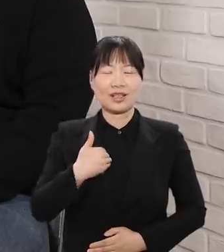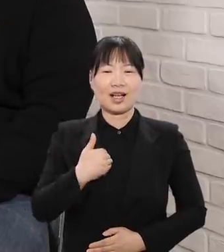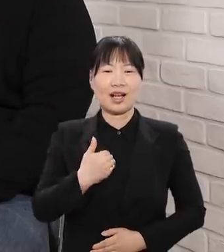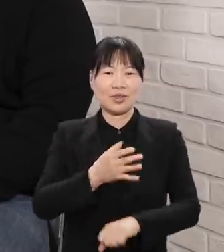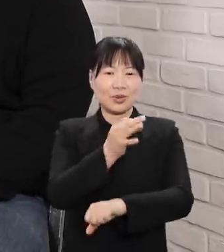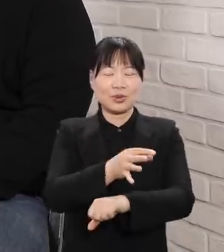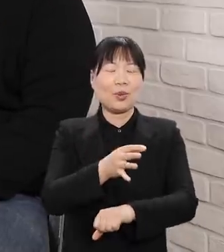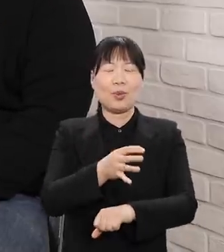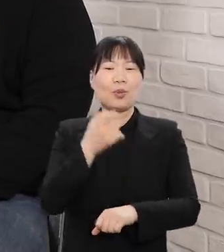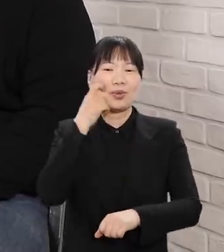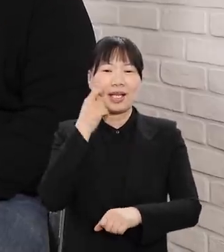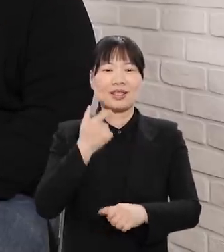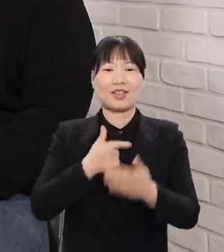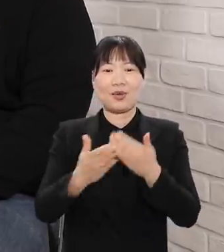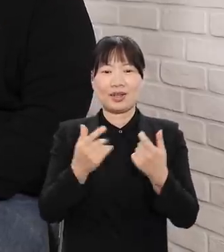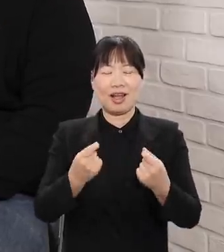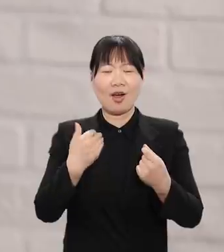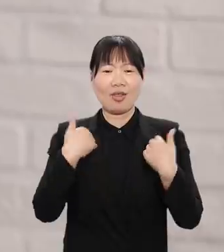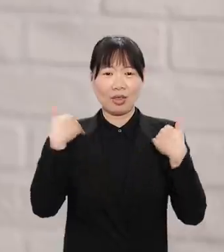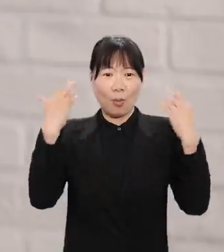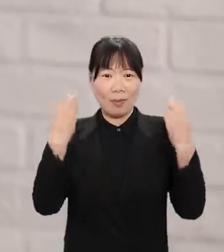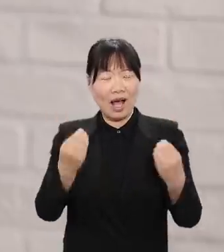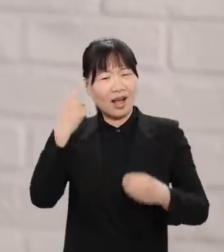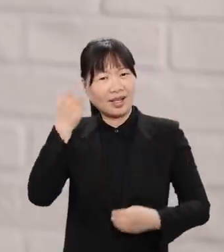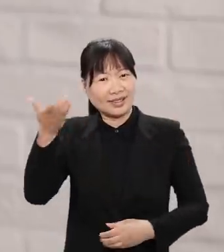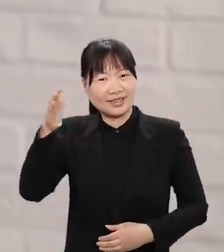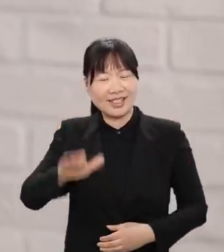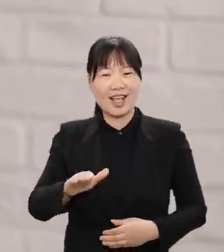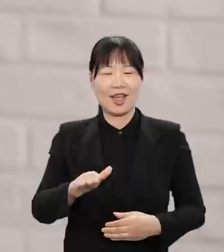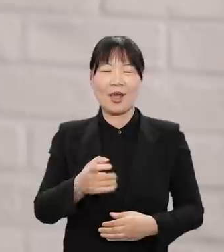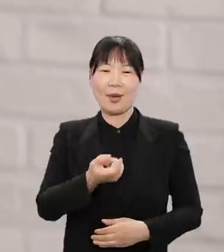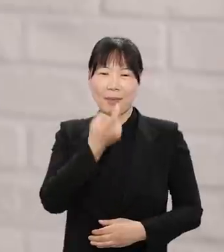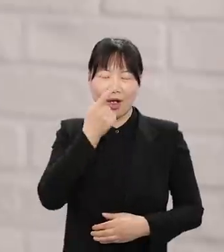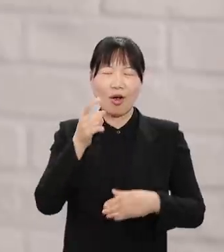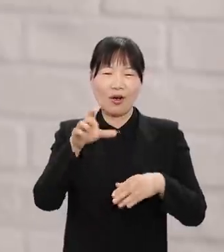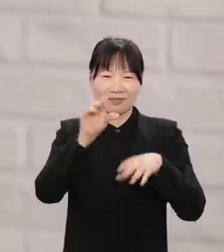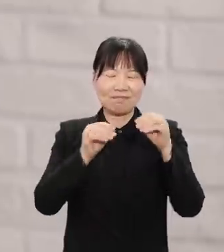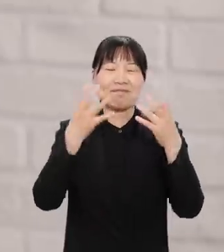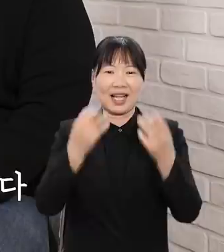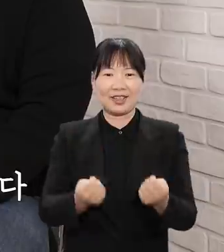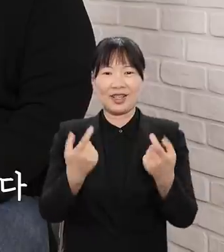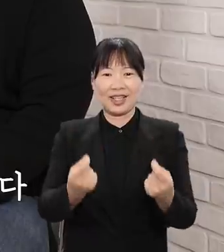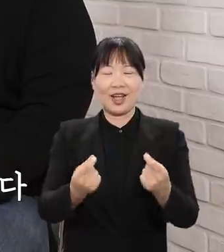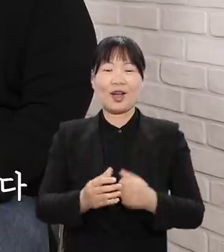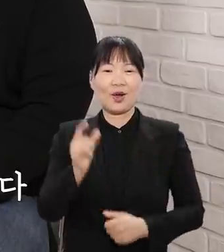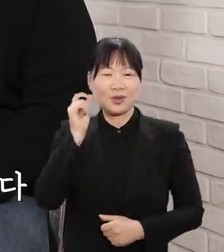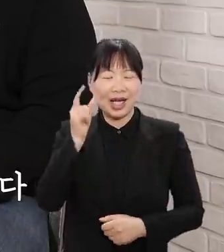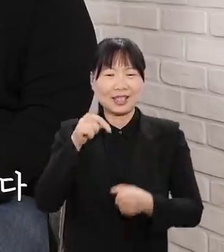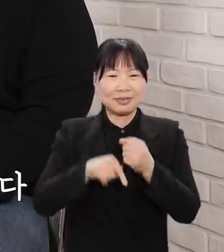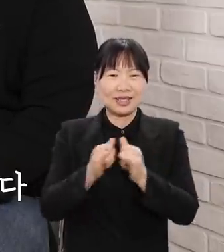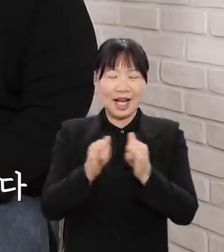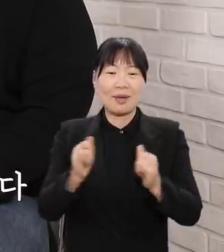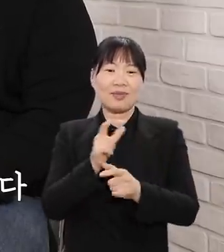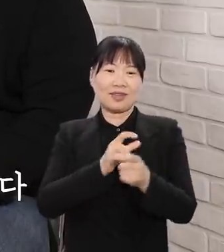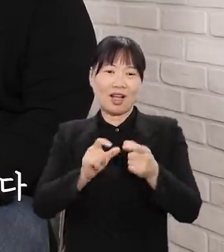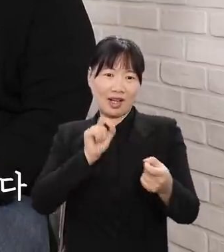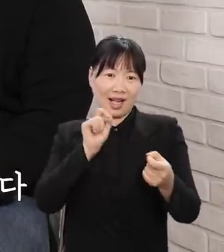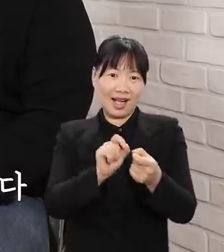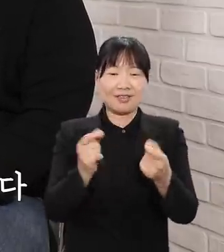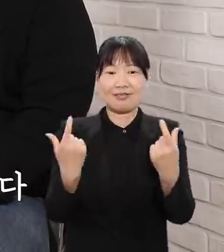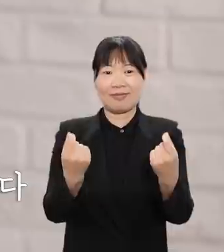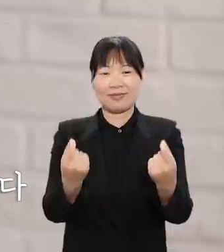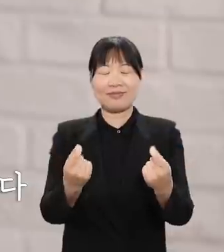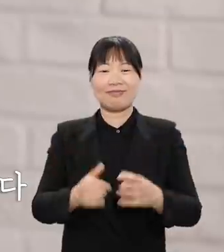앞으로 제가 뭐 돈 주고도 살 수 없는 경험이었던 것 같아요. 좀 다 컸다고 생각했는데 아직도 배울 게 많고 그 훌륭하고 깊은 사람에 한 발짝